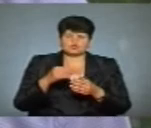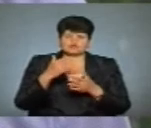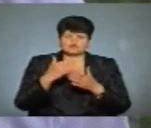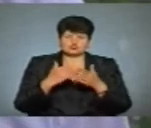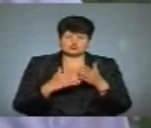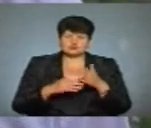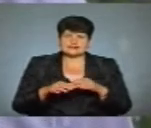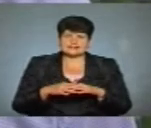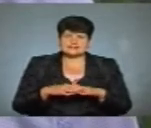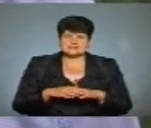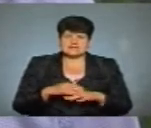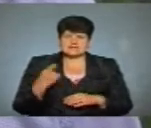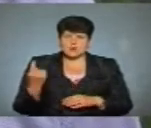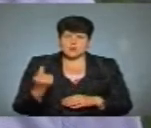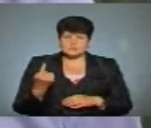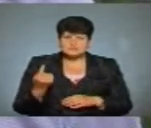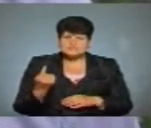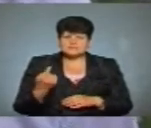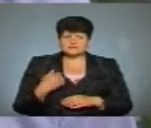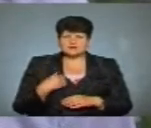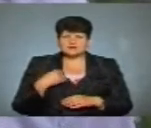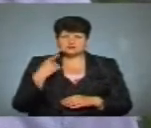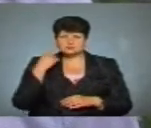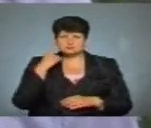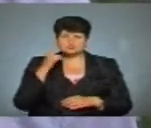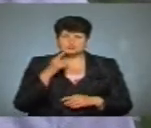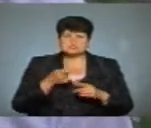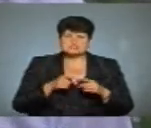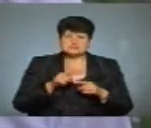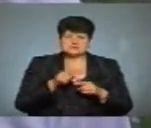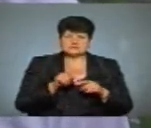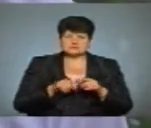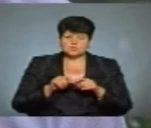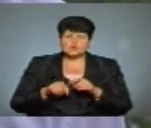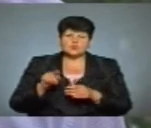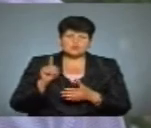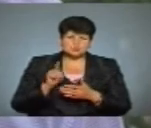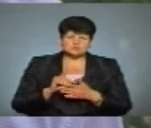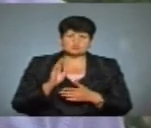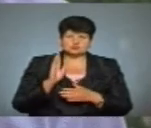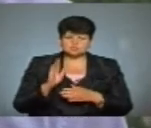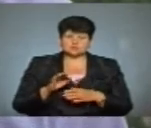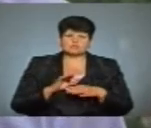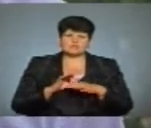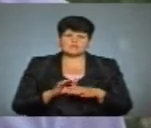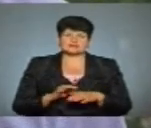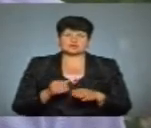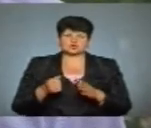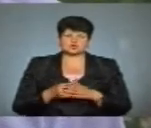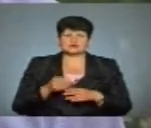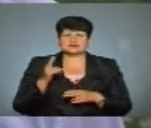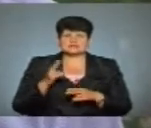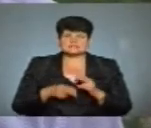населення області. Думаю, що такі дослідження обов'язково будуть проведені до